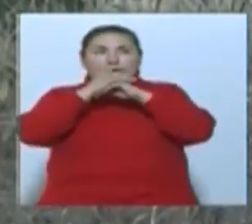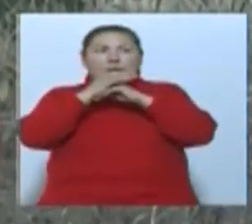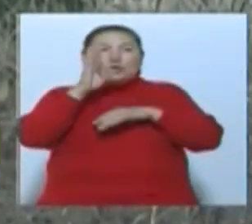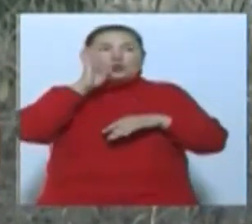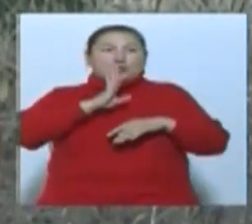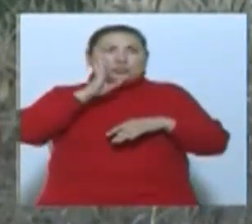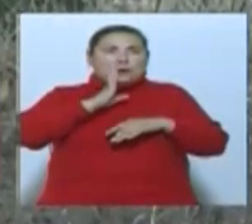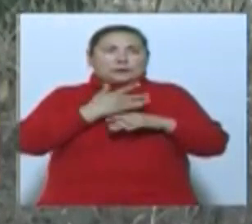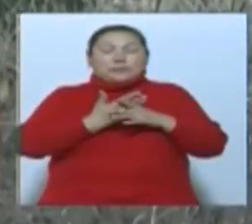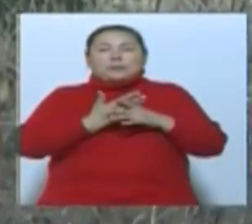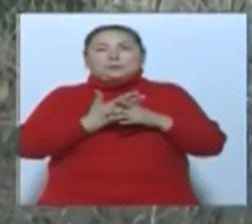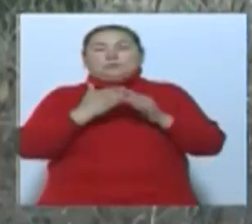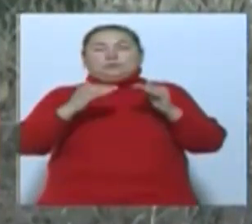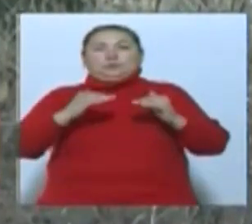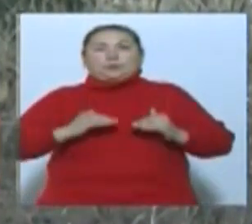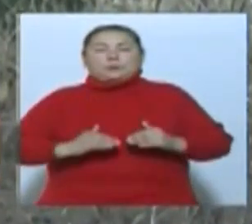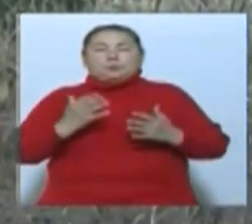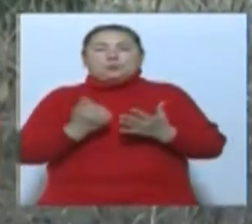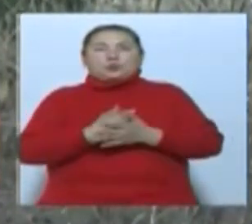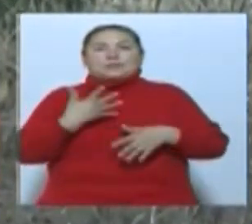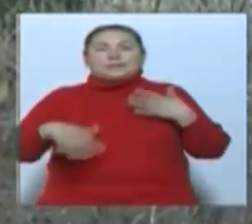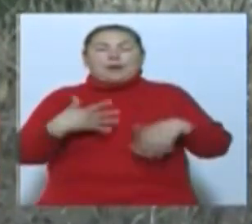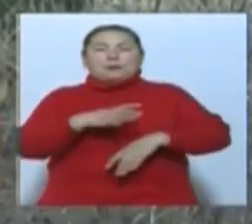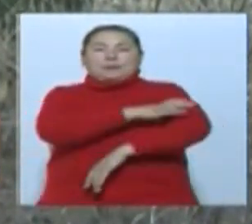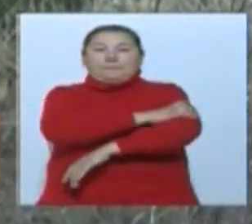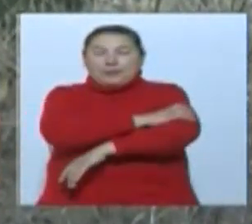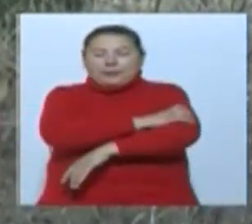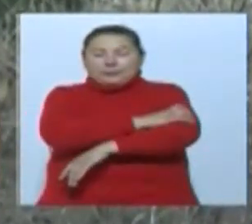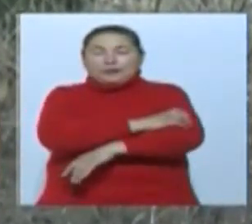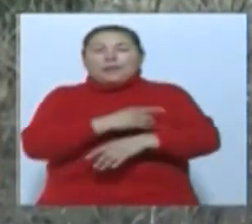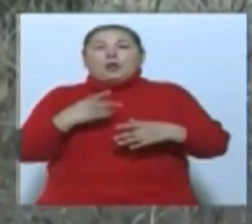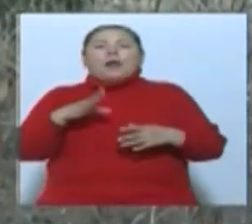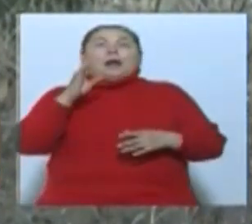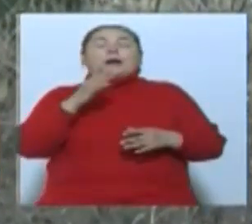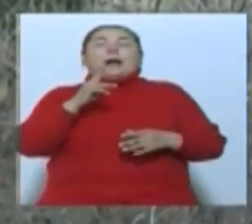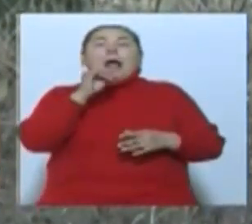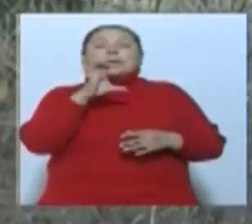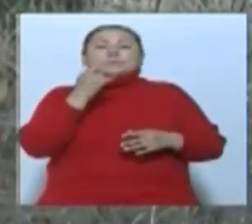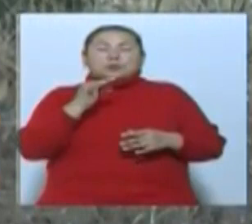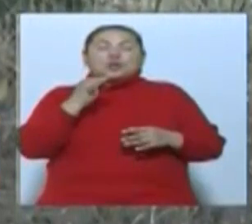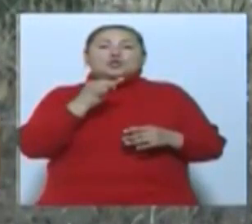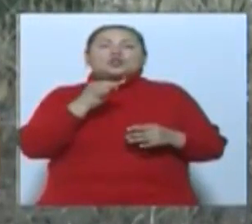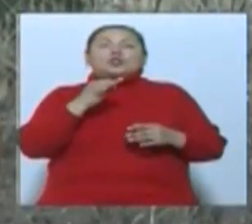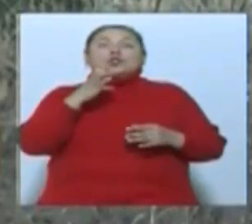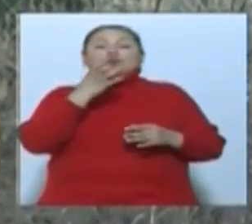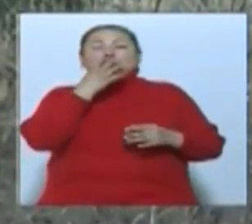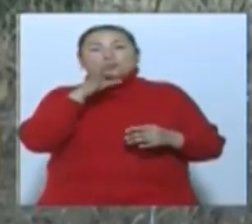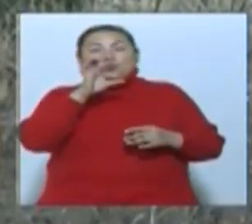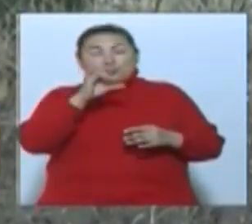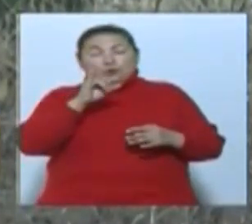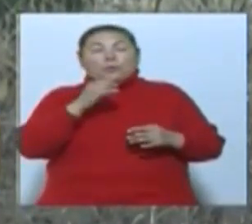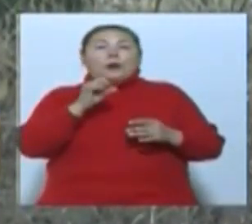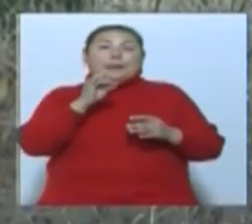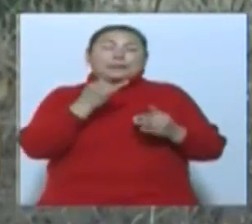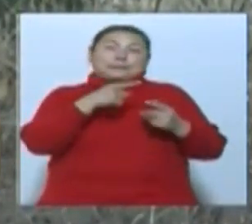судың қысымы төмендеп кетеді. Ол мәселе бойынша біз Каспий жылу суарнасыға хатпен шығамыз,